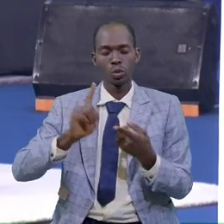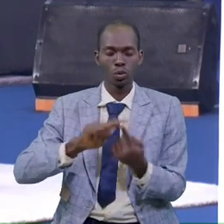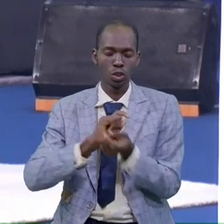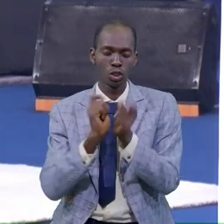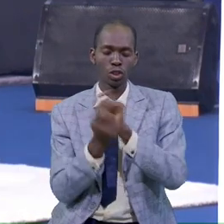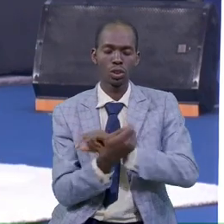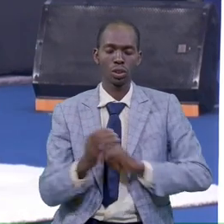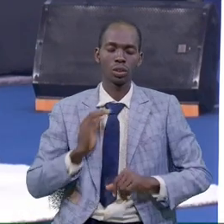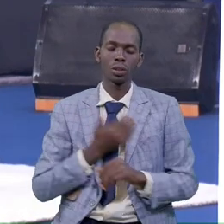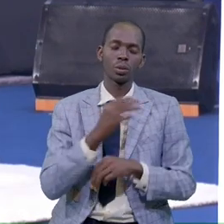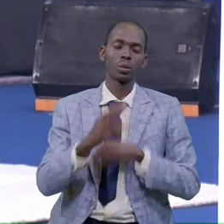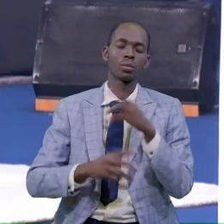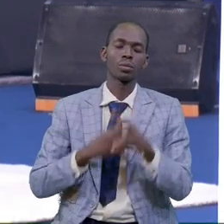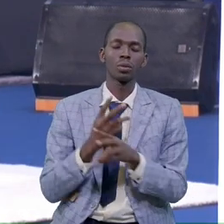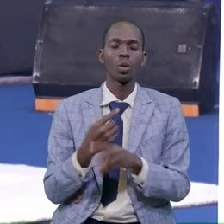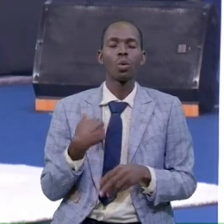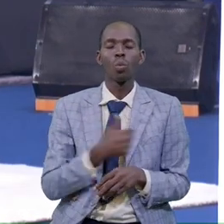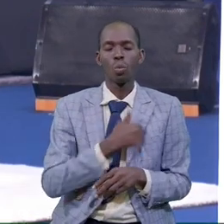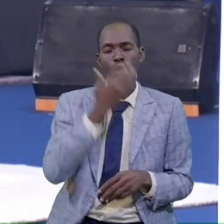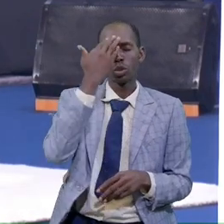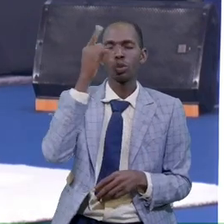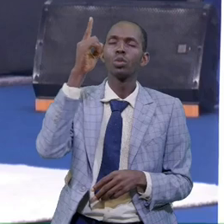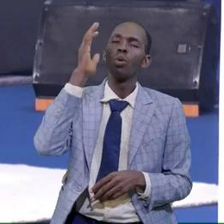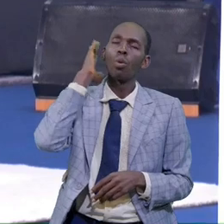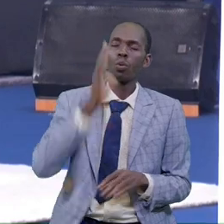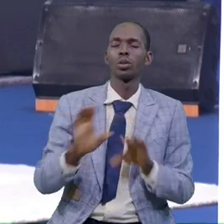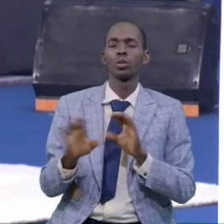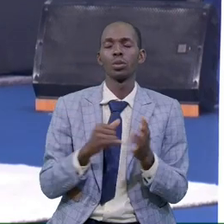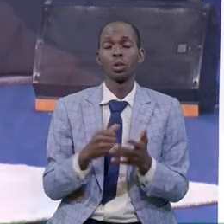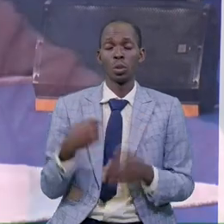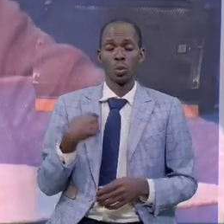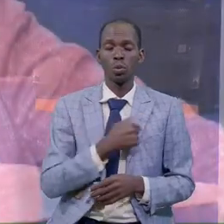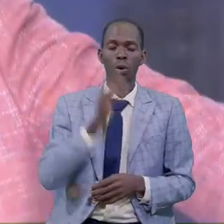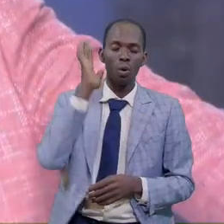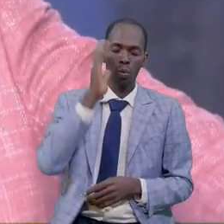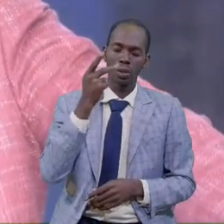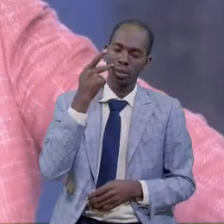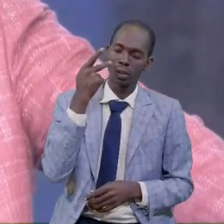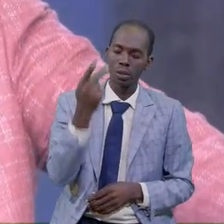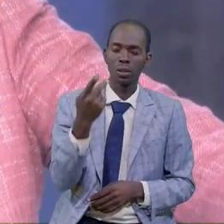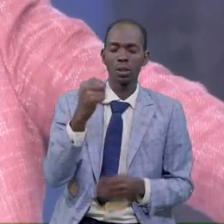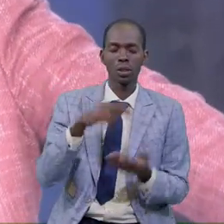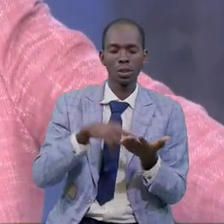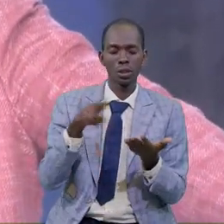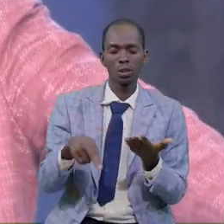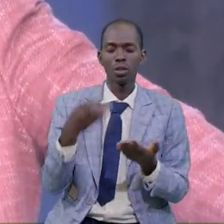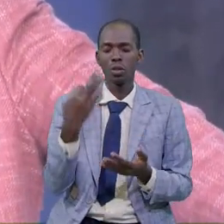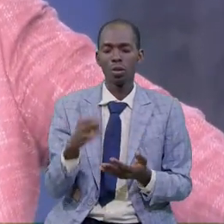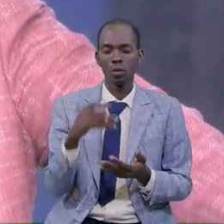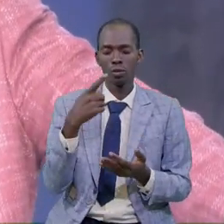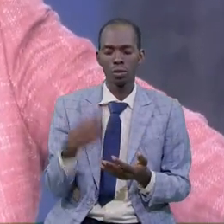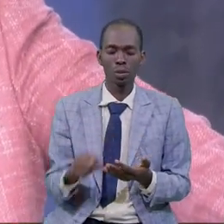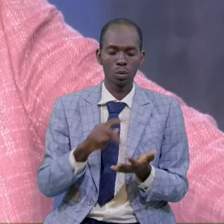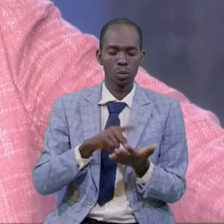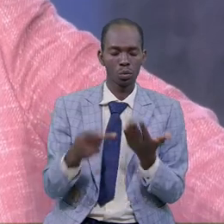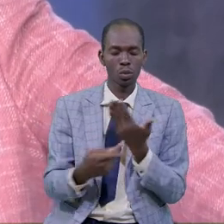monde. Nous savons que tu le feras. Nous verrons le résultat du programme de ce